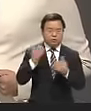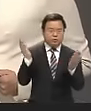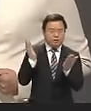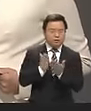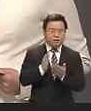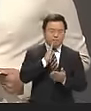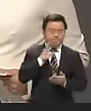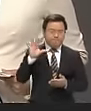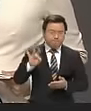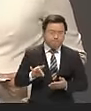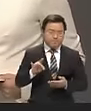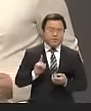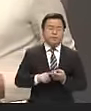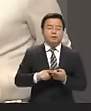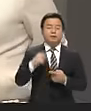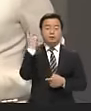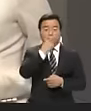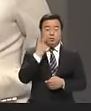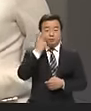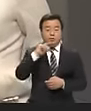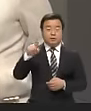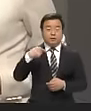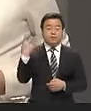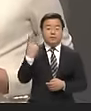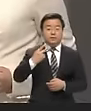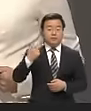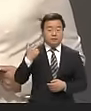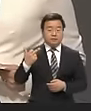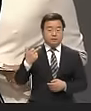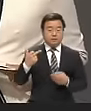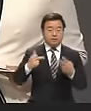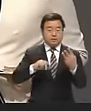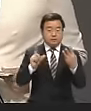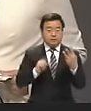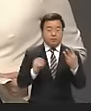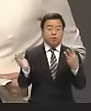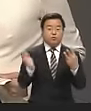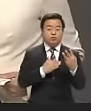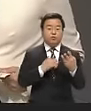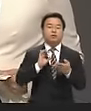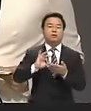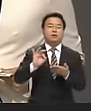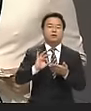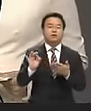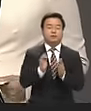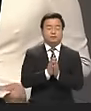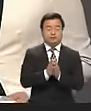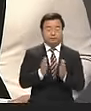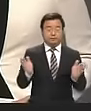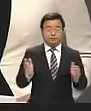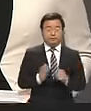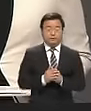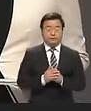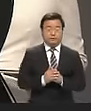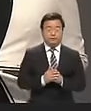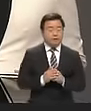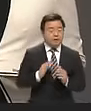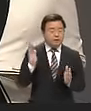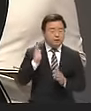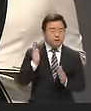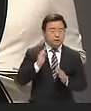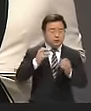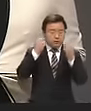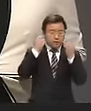거쳐서 바로 다음해인 2017년 3월부터 학교 현장에 바로 적용이 됩니다 그런데 학생들이 새